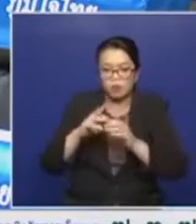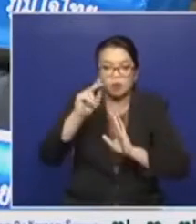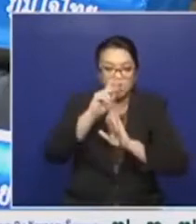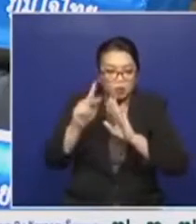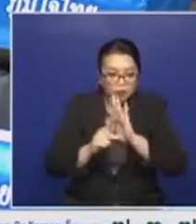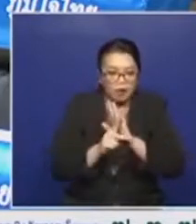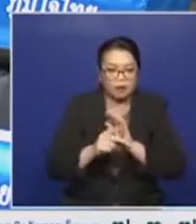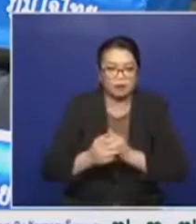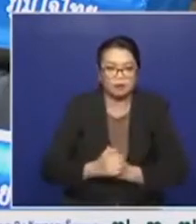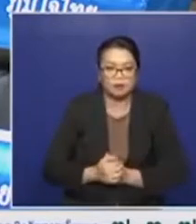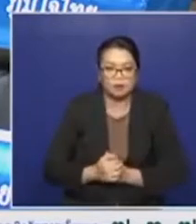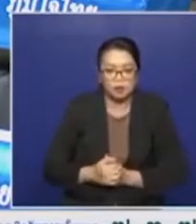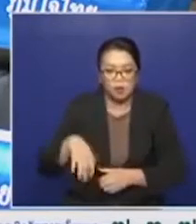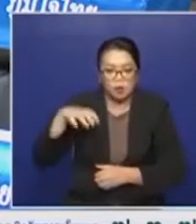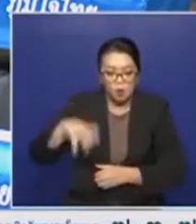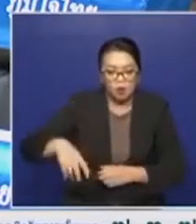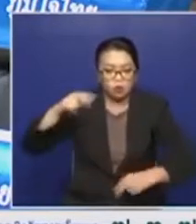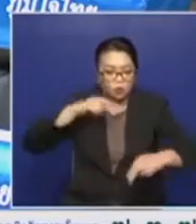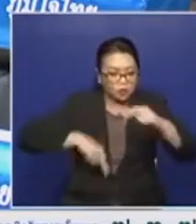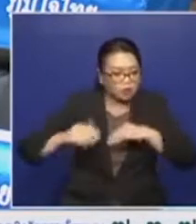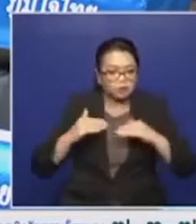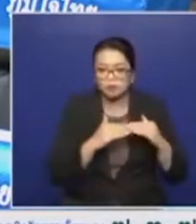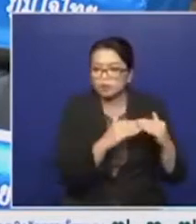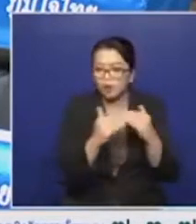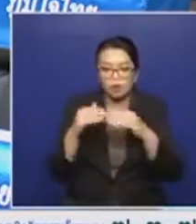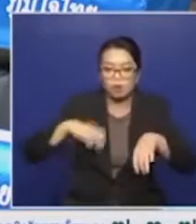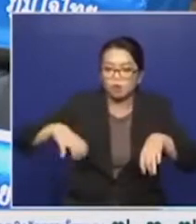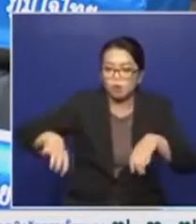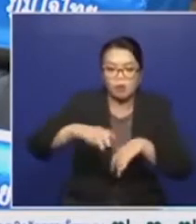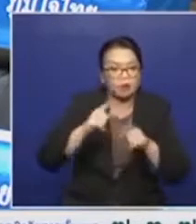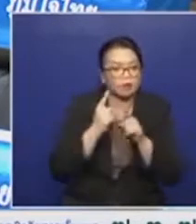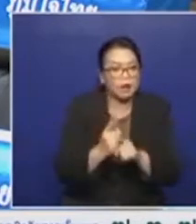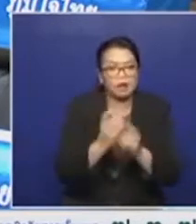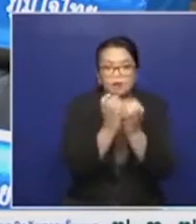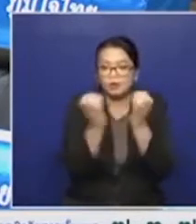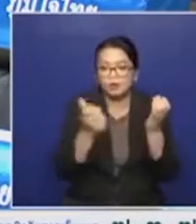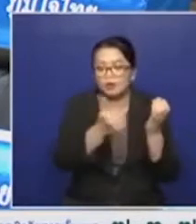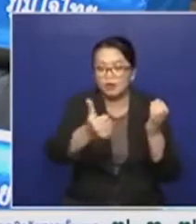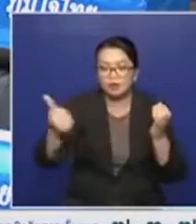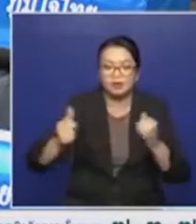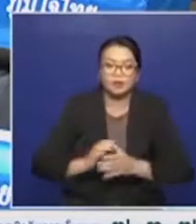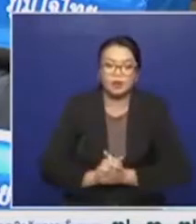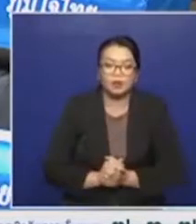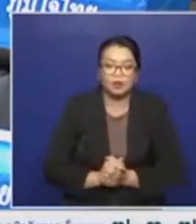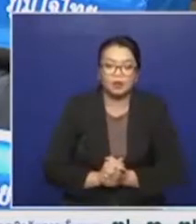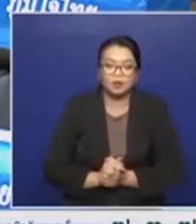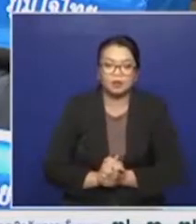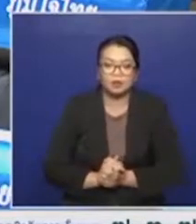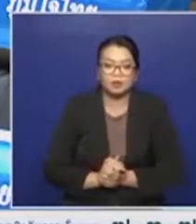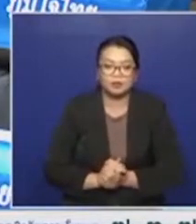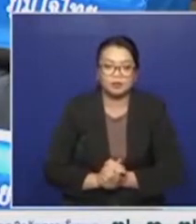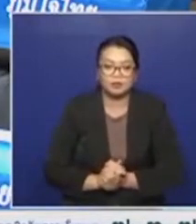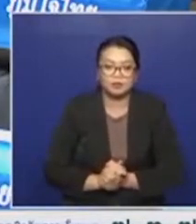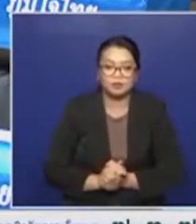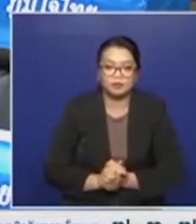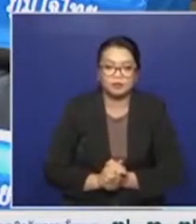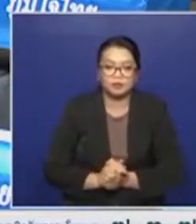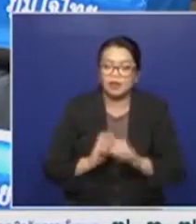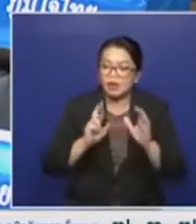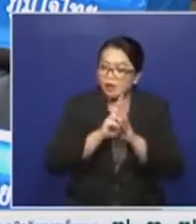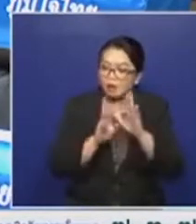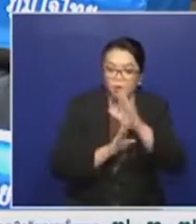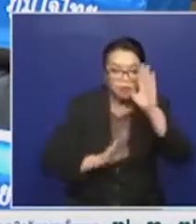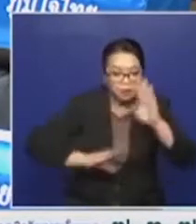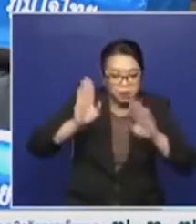ตรวจสอบของสาธารณะที่เทียบเท่ากับองค์กรตามรัฐมนอื่นๆทุกองค์กรนี่คือระบอบ